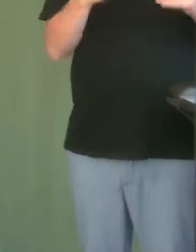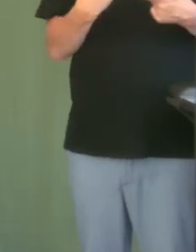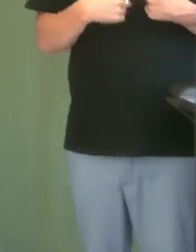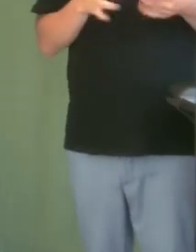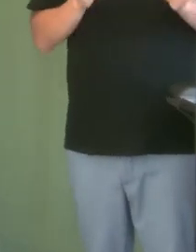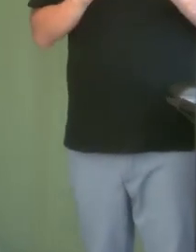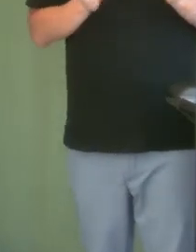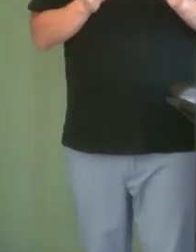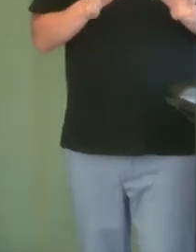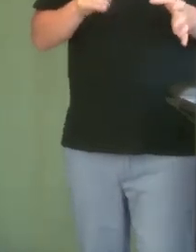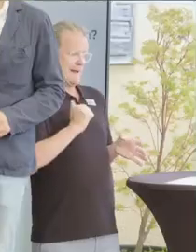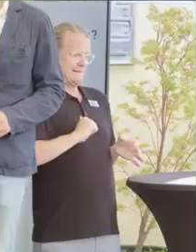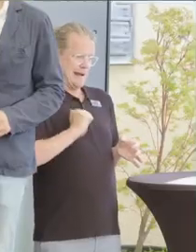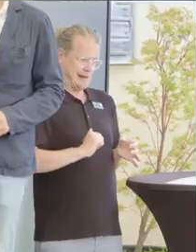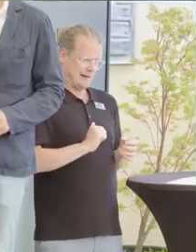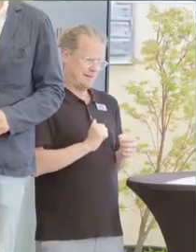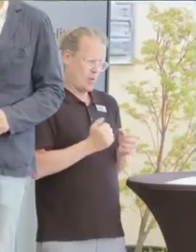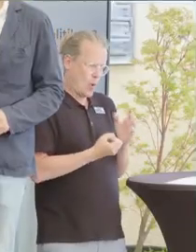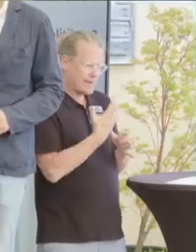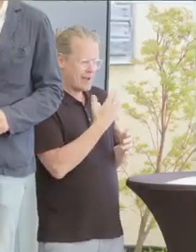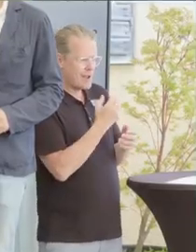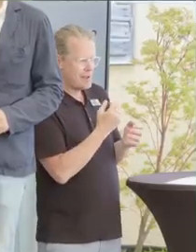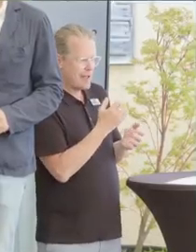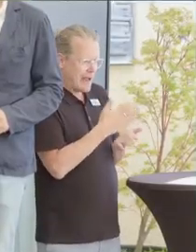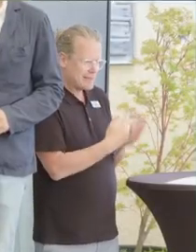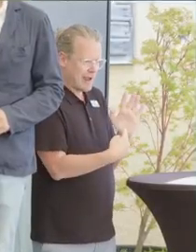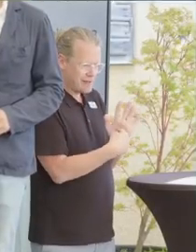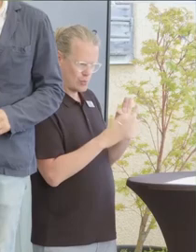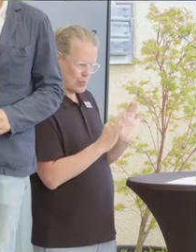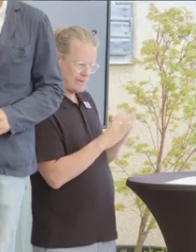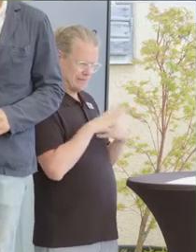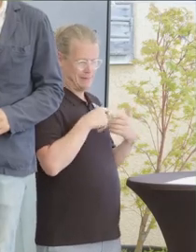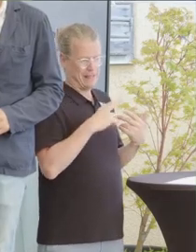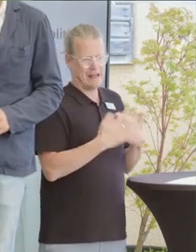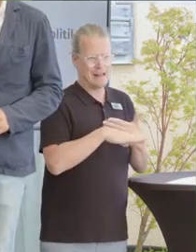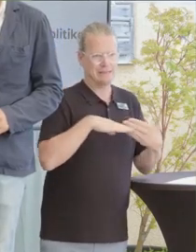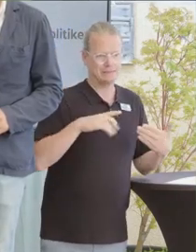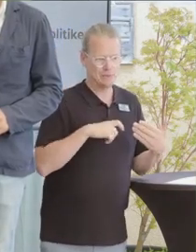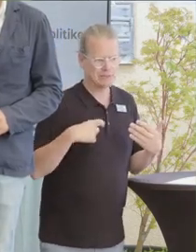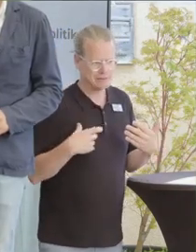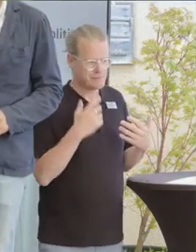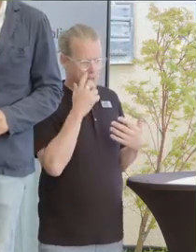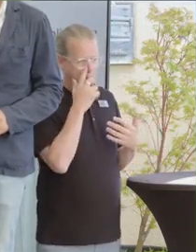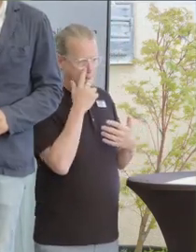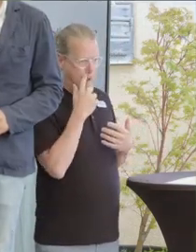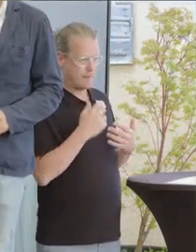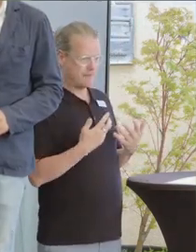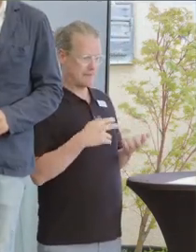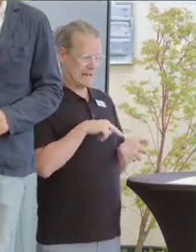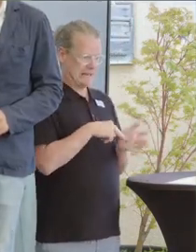i upphovsrättslagstiftningen. Och tekniken utvecklas ju hela tiden. Så jag tänker att vi behöver